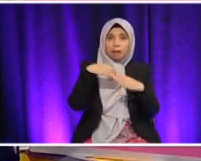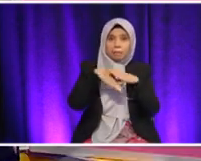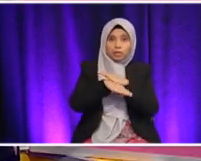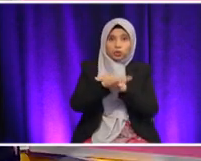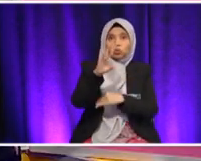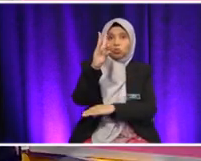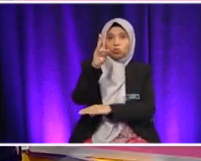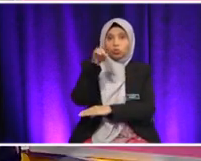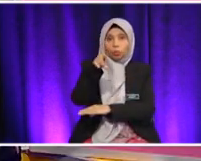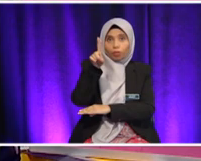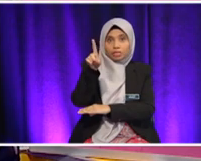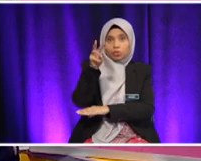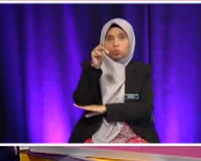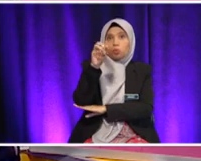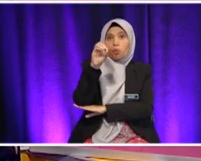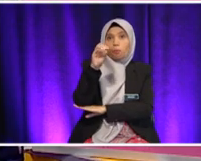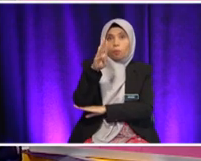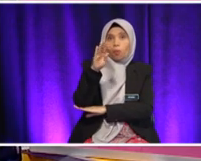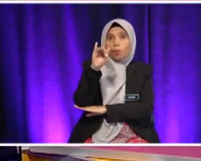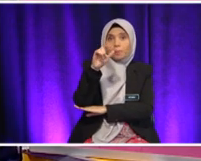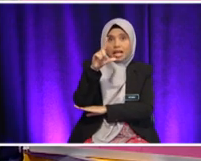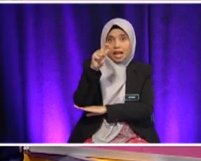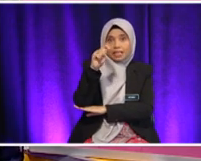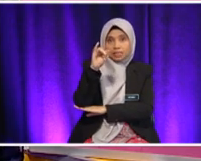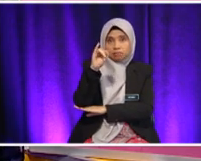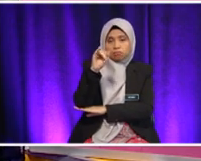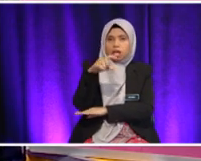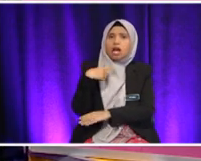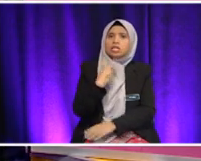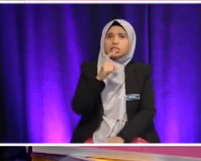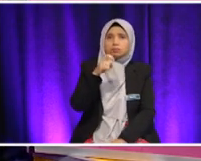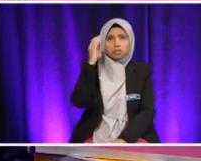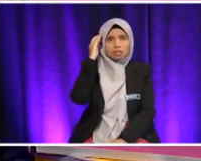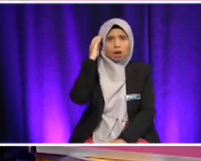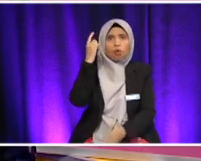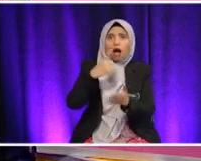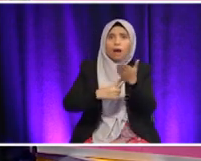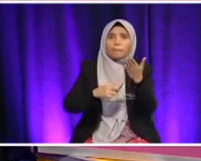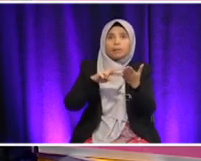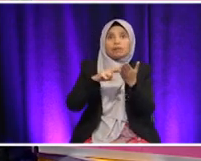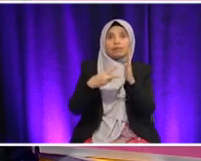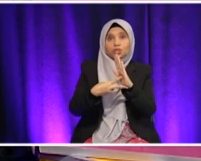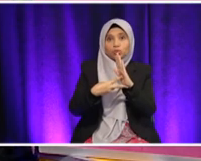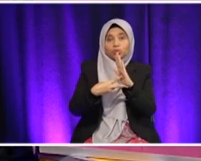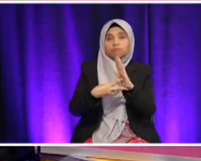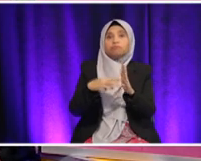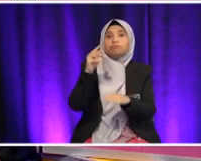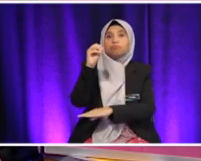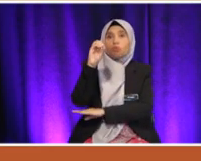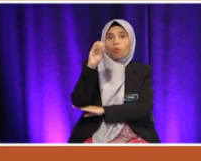satu mobility oke sebelum tuh kita kan tahu apakah maksud mobility Oke